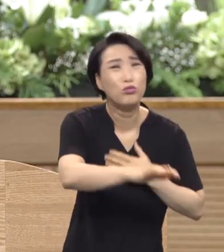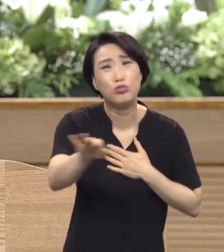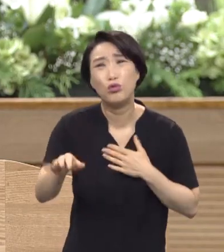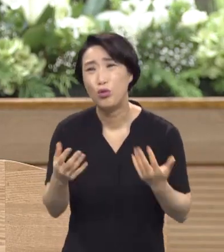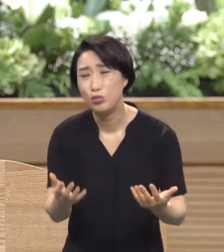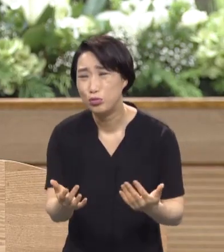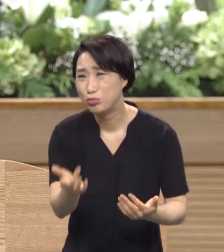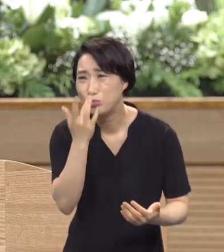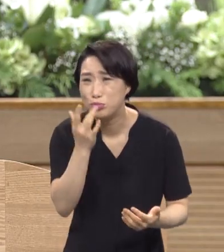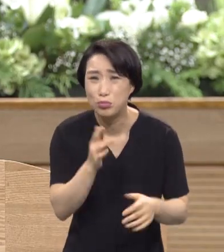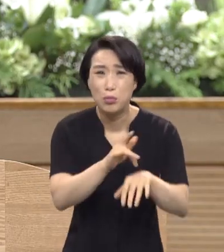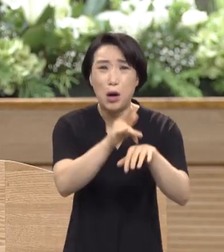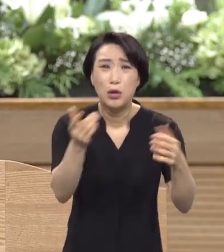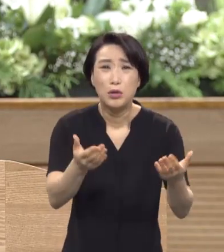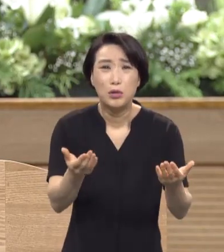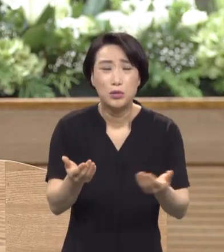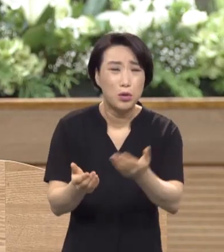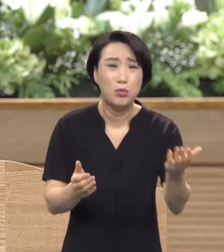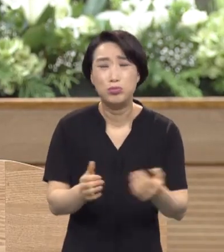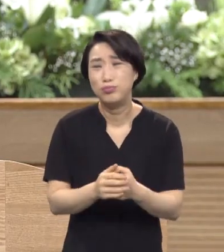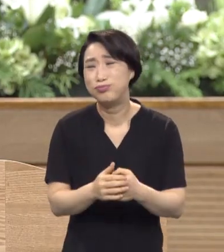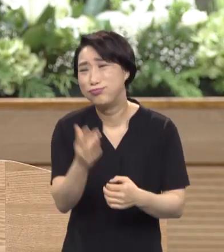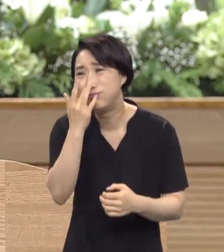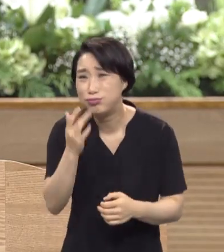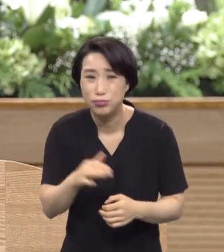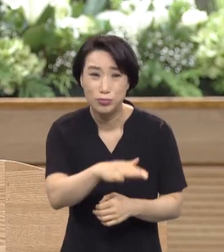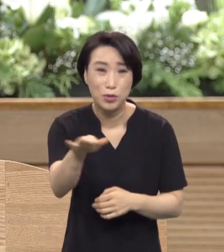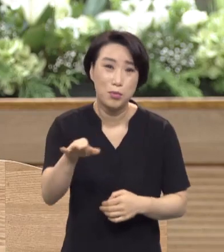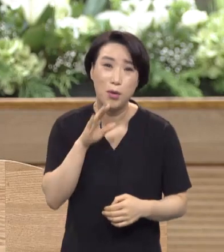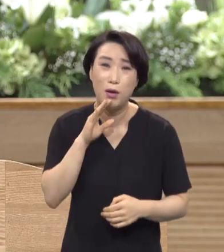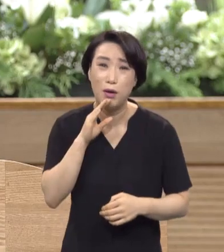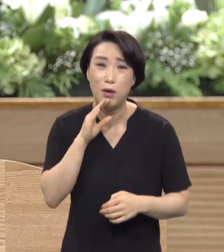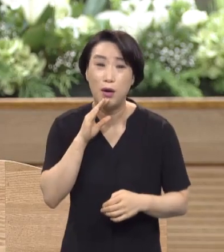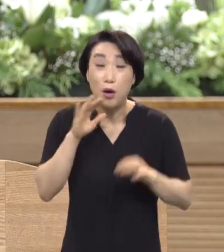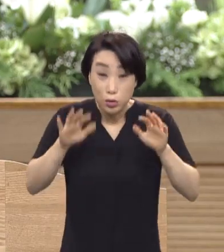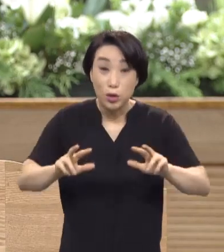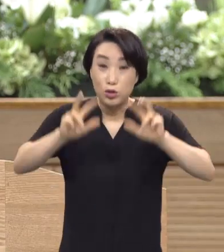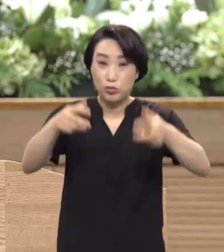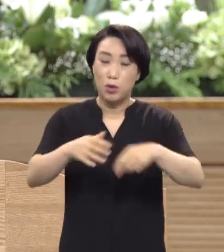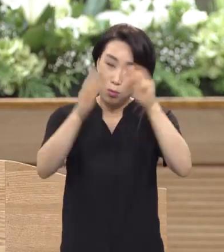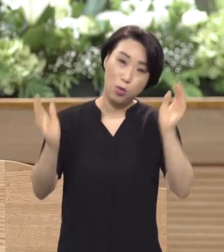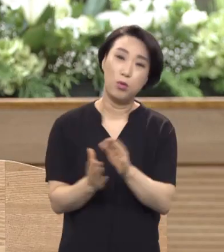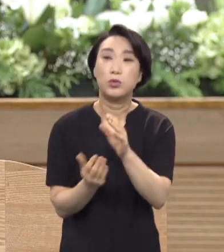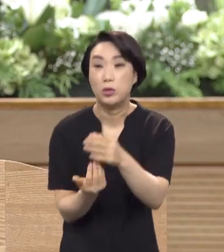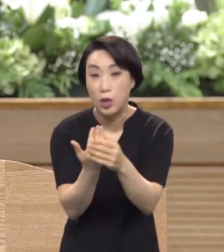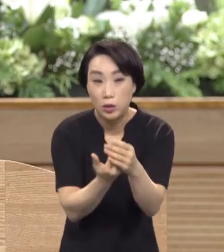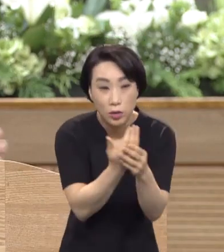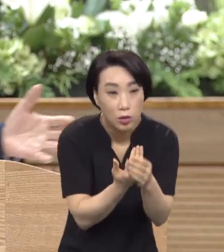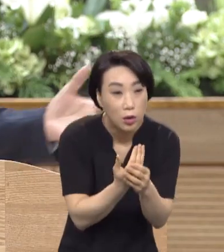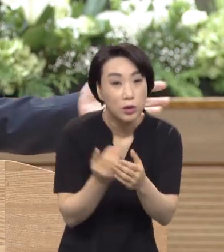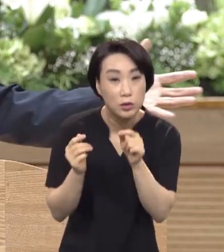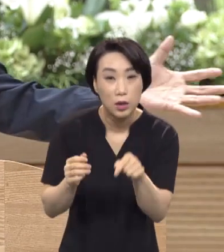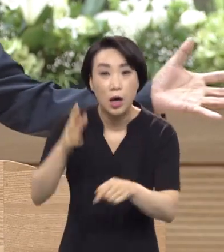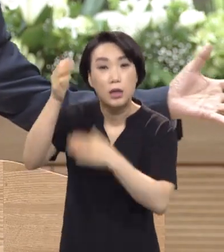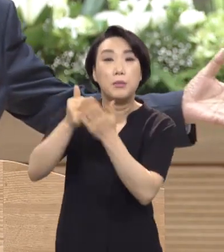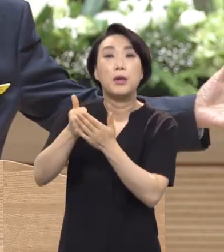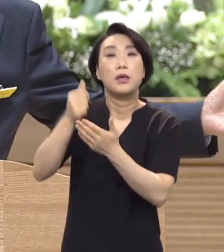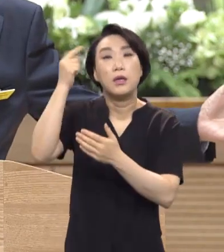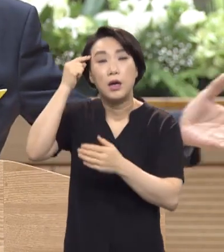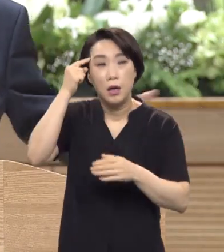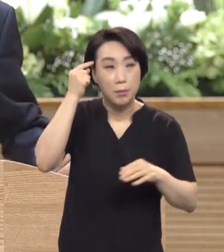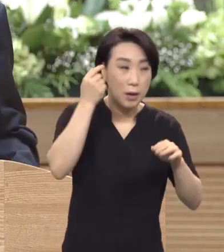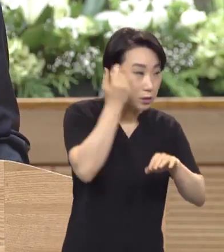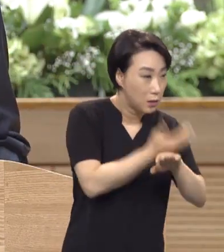없도록 전부 이 지구 안에서 일어나는 모든 하나님과